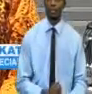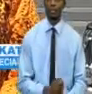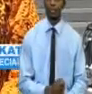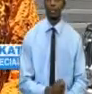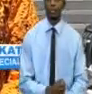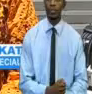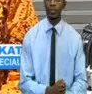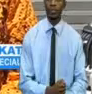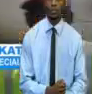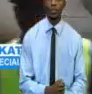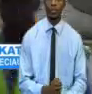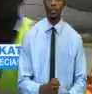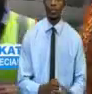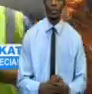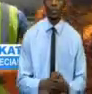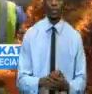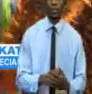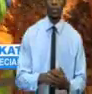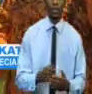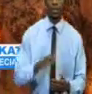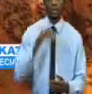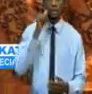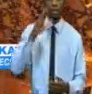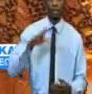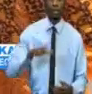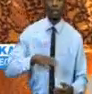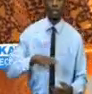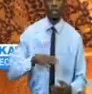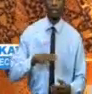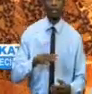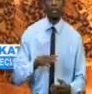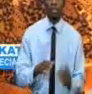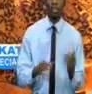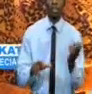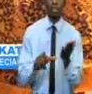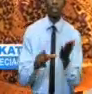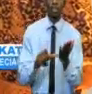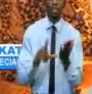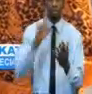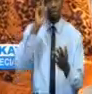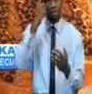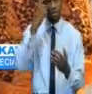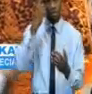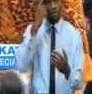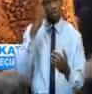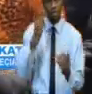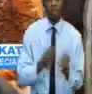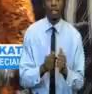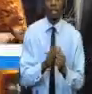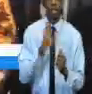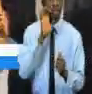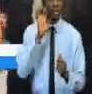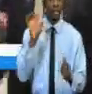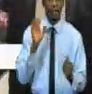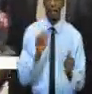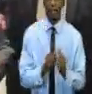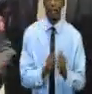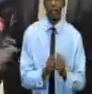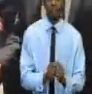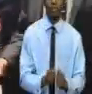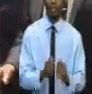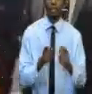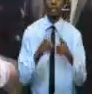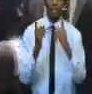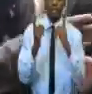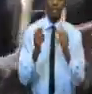Guylaine Pandakoufa, commissaire spéciale adjointe du Haut-Katanga, a accueilli au nom de l'honorable Félicien Katanga le ministre national de la Santé publique